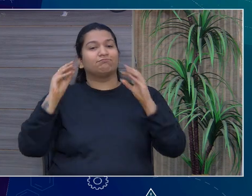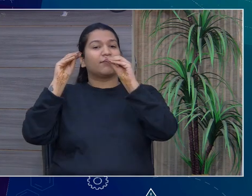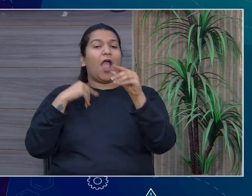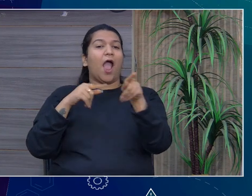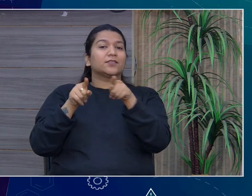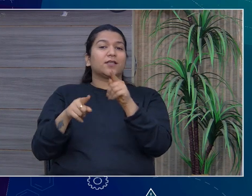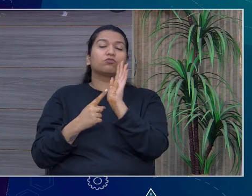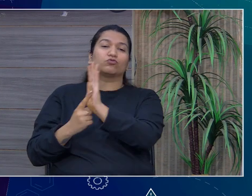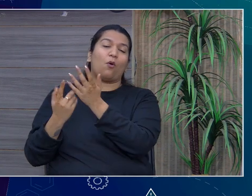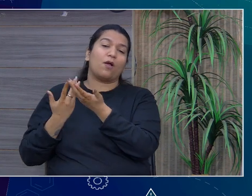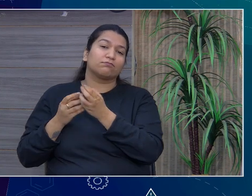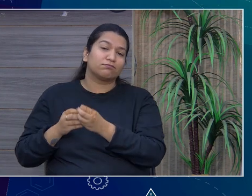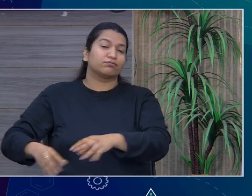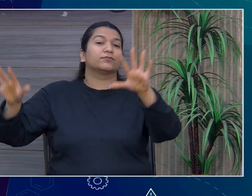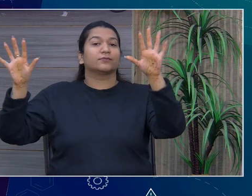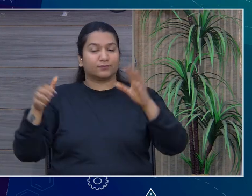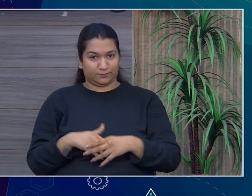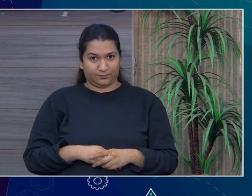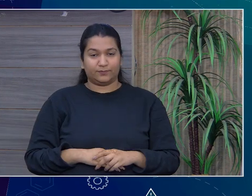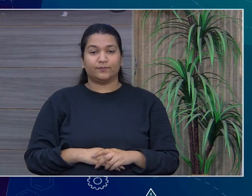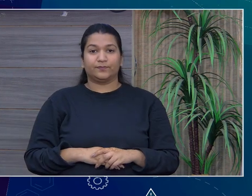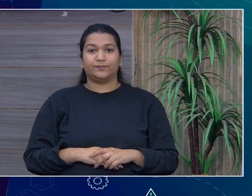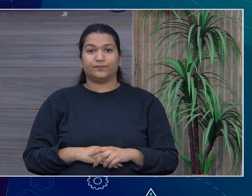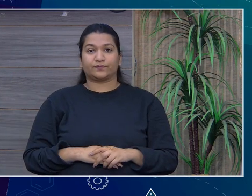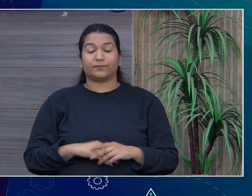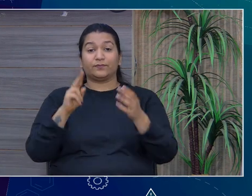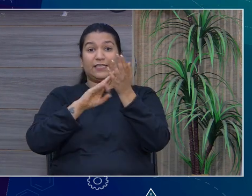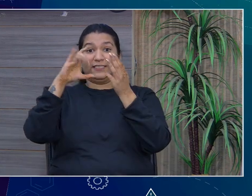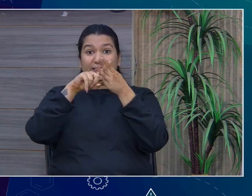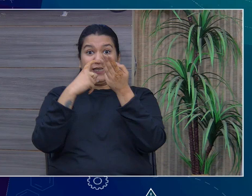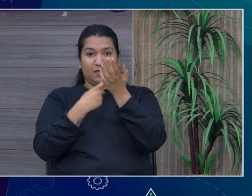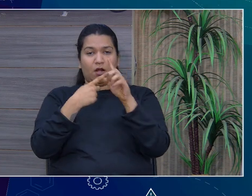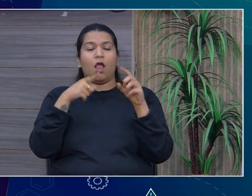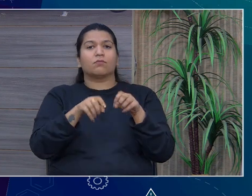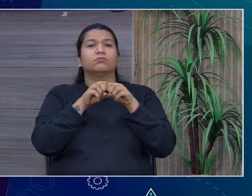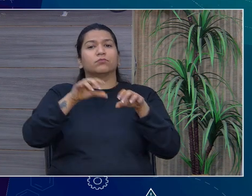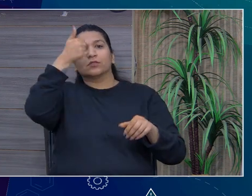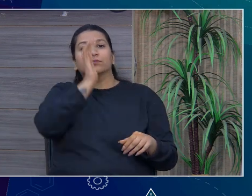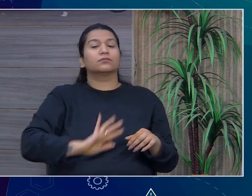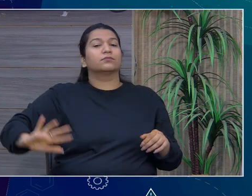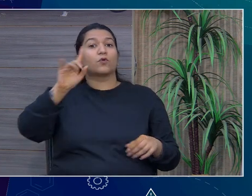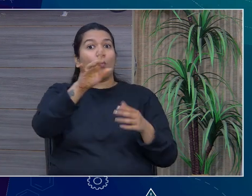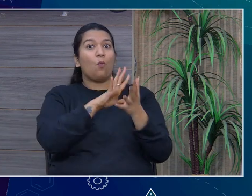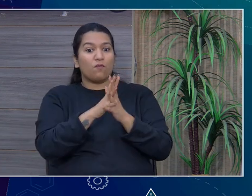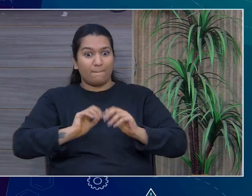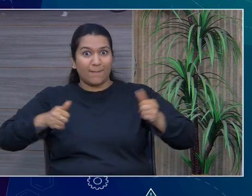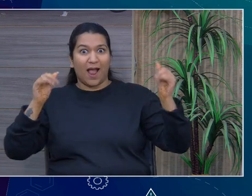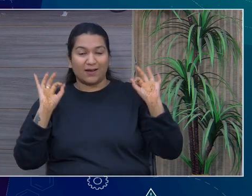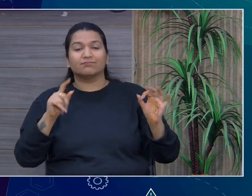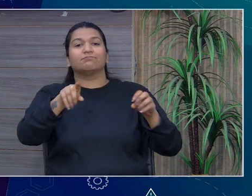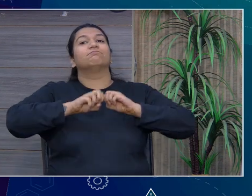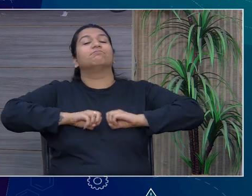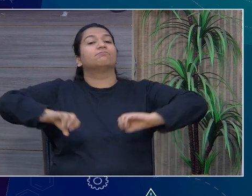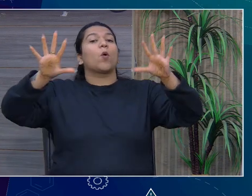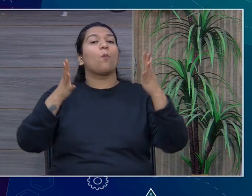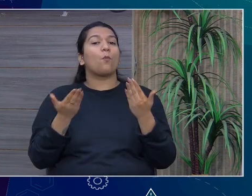हैं, जो पूरी मिसाल के तौर पर NCERT के मंच से जानिब से हम पेश कर पाएँ पूरे हिंदुस्तान में कि यस, आपके द्वारा किया गया होमवर्क कितना